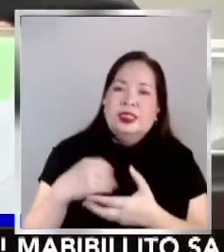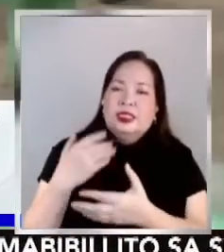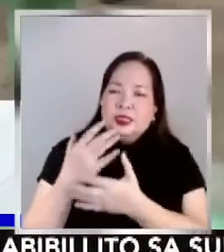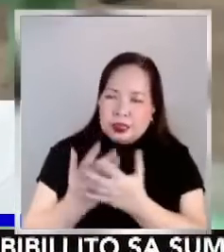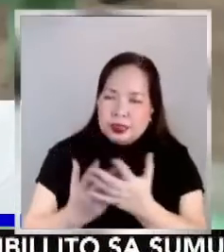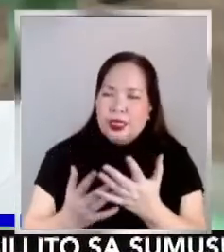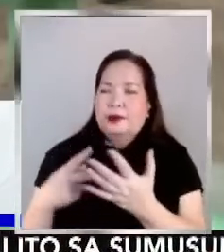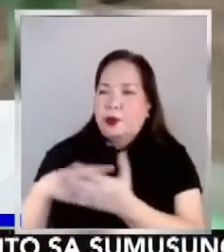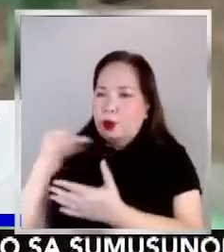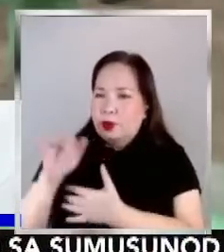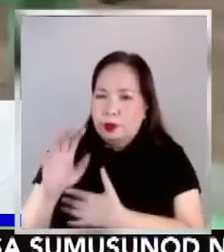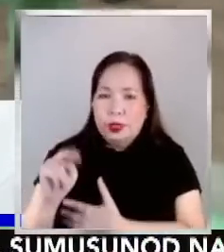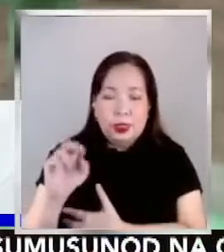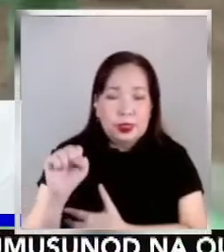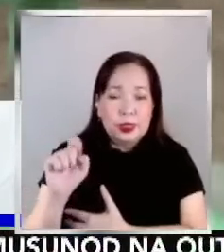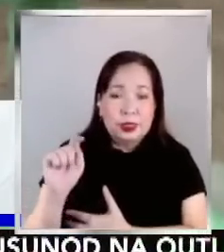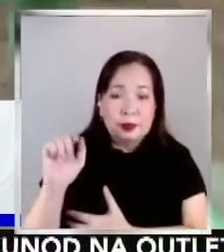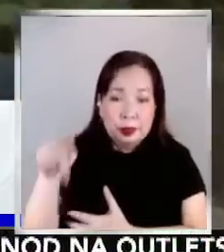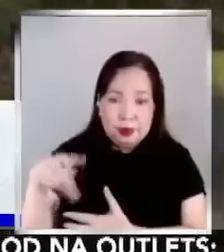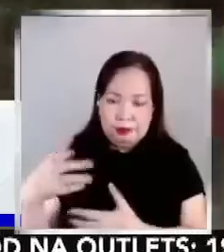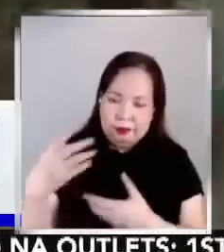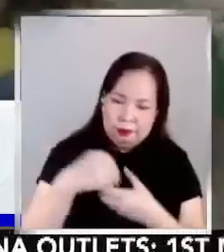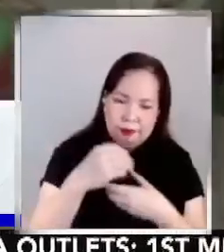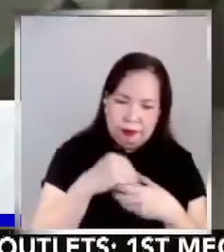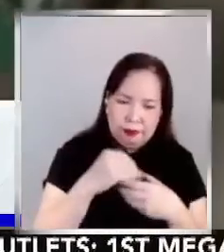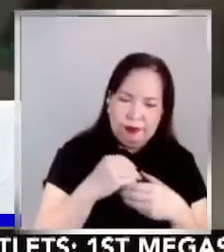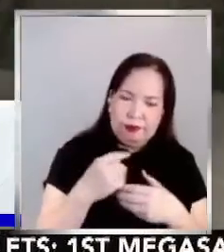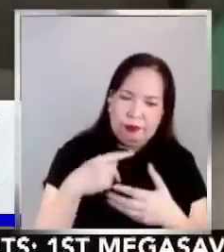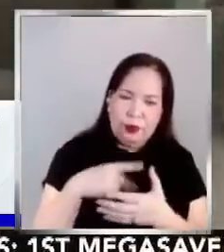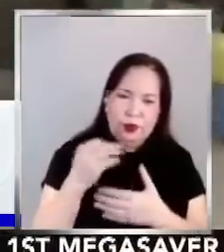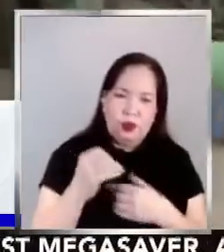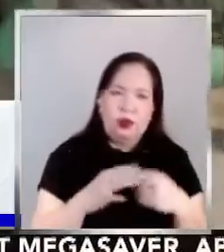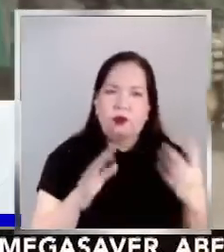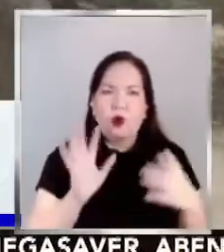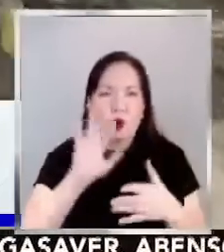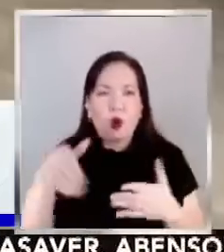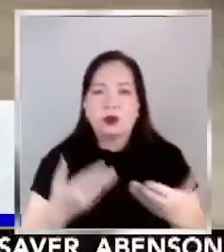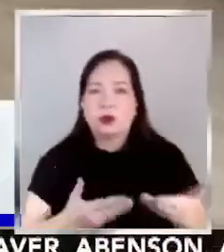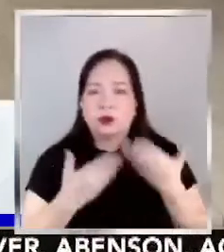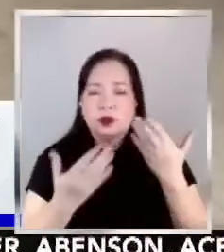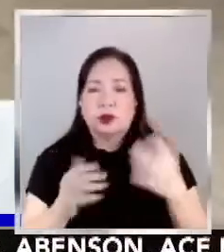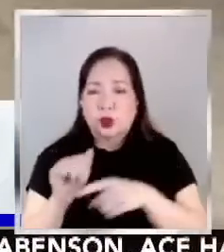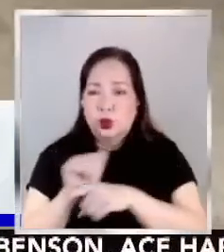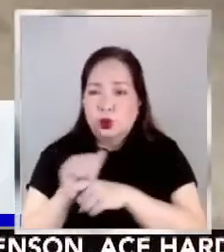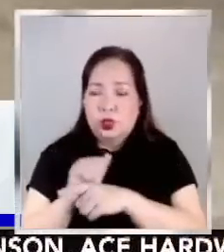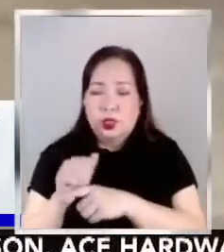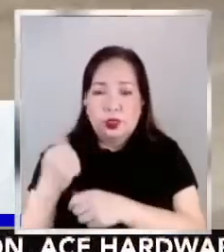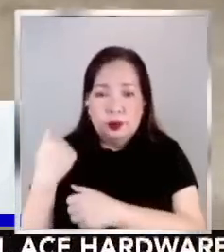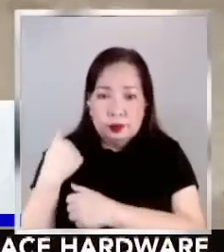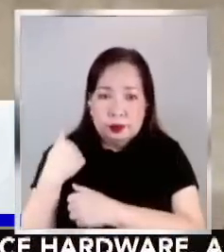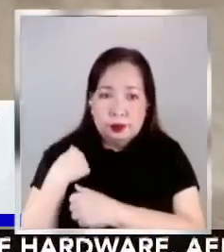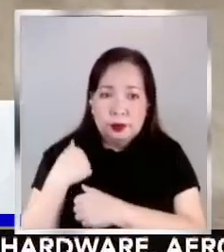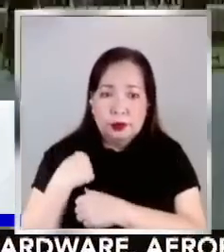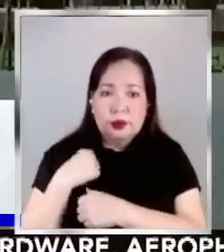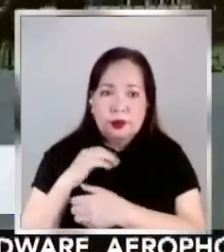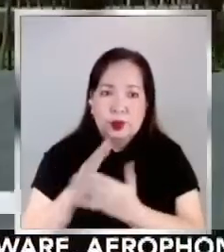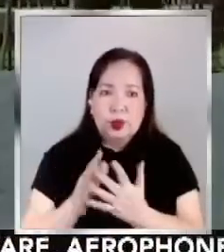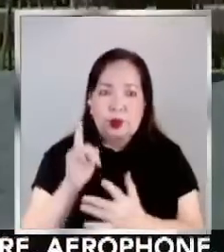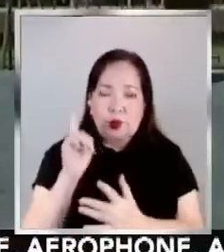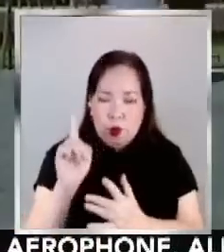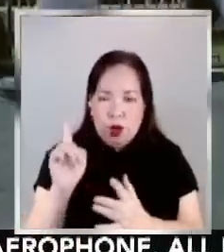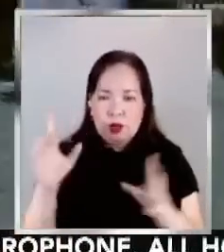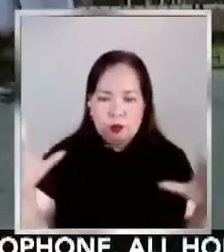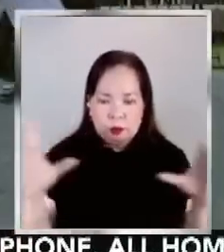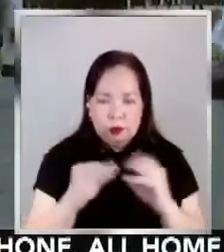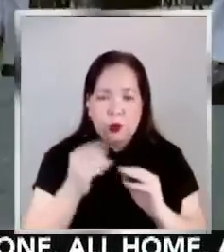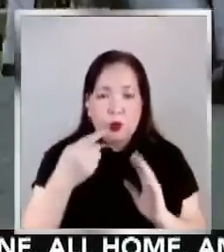NCST. Ang lahat ng panukala kaugnay ng military training ay pagsasama-samahin sa isang substitute bill. Para